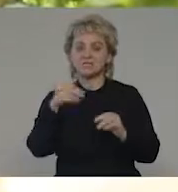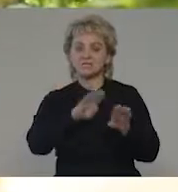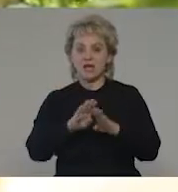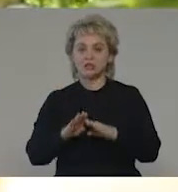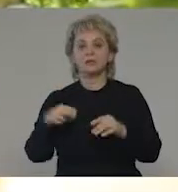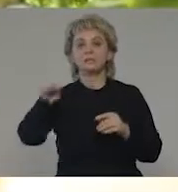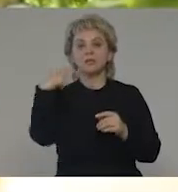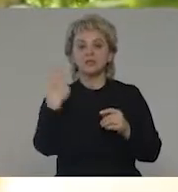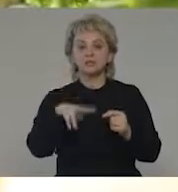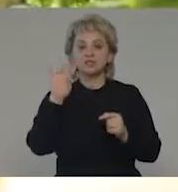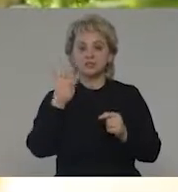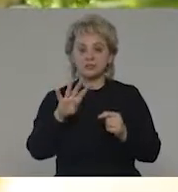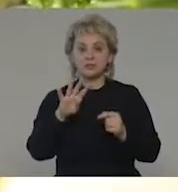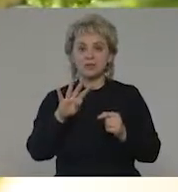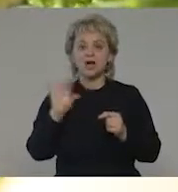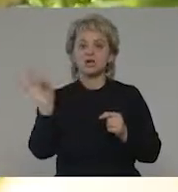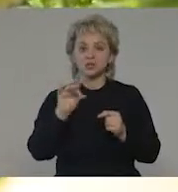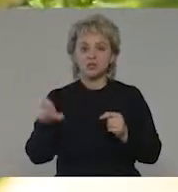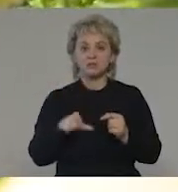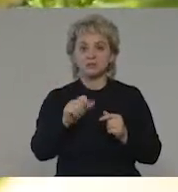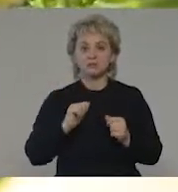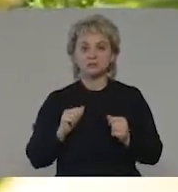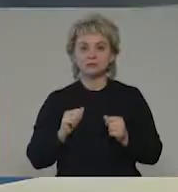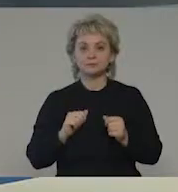Юлия Сурикова, Руслан Хамчиев, Дон-24, Ростов-на-Дону.